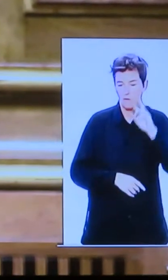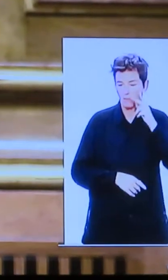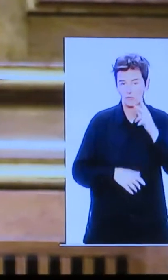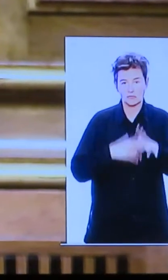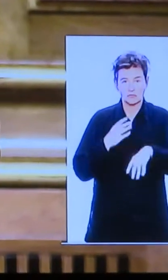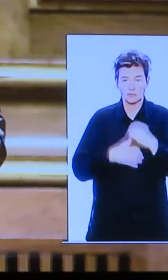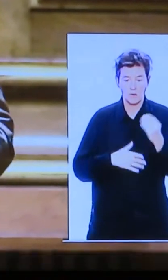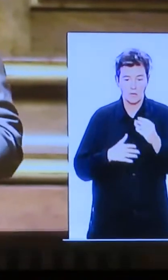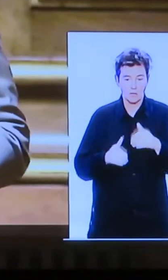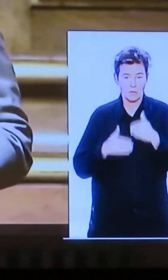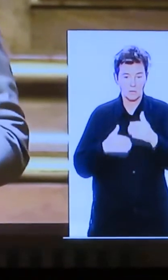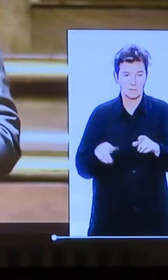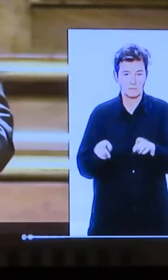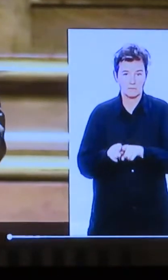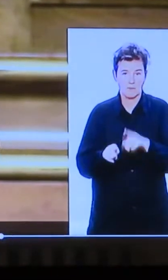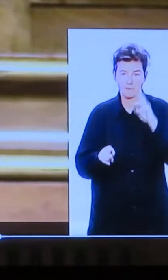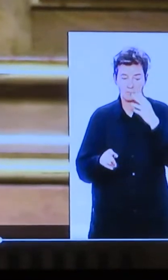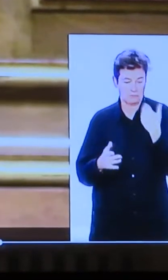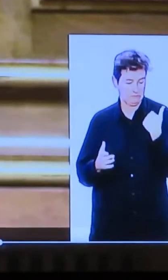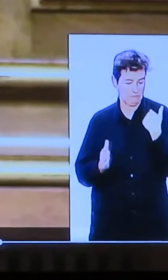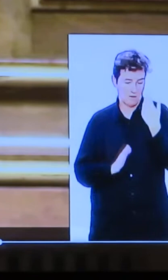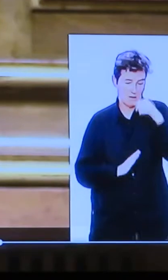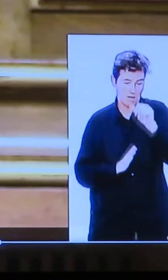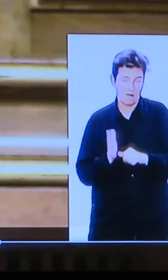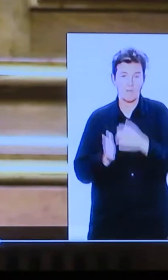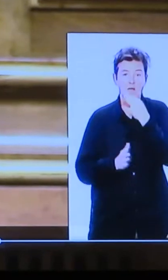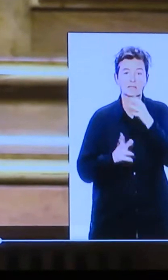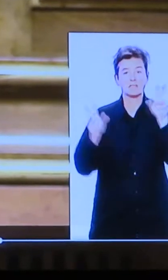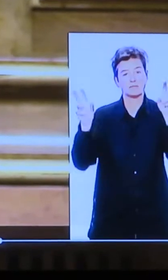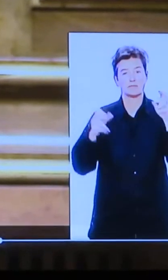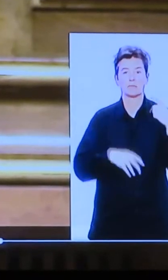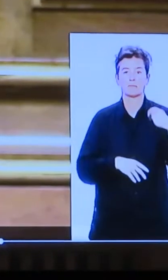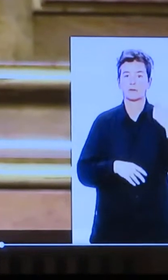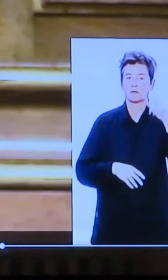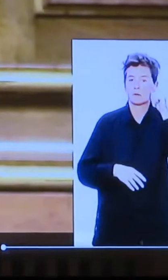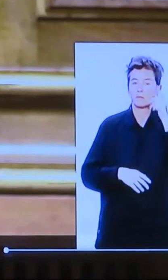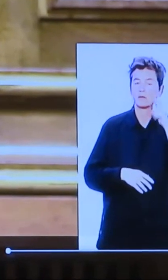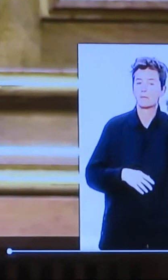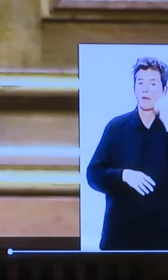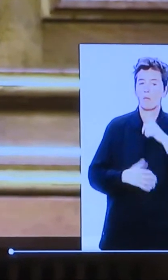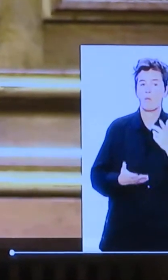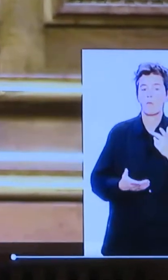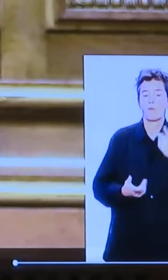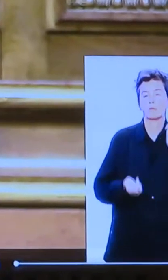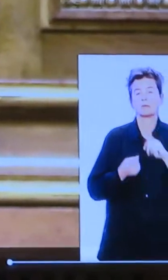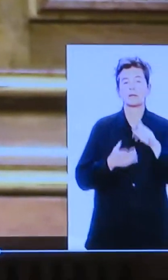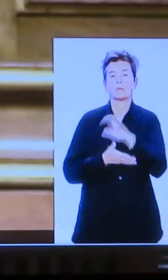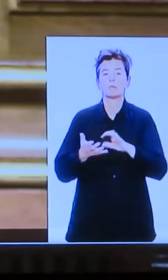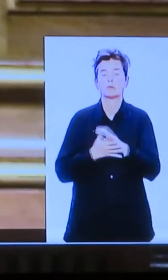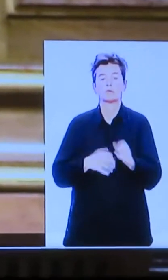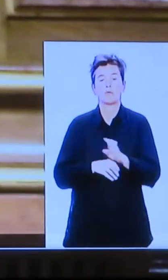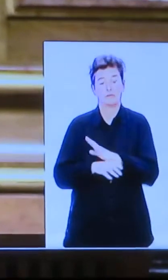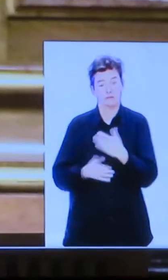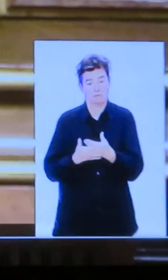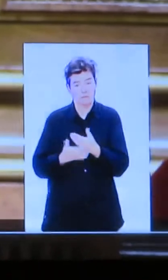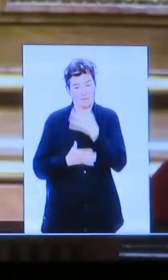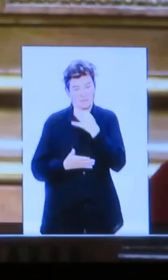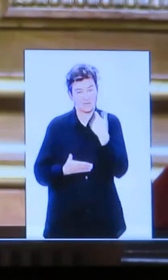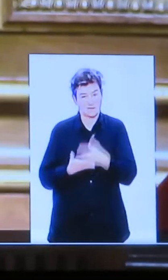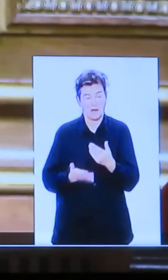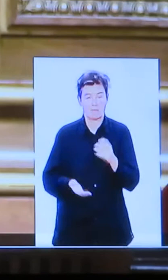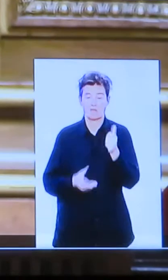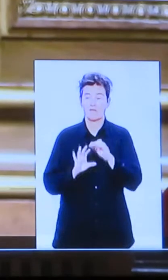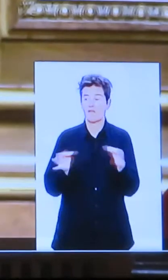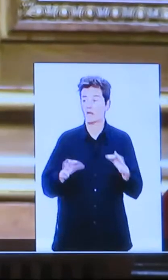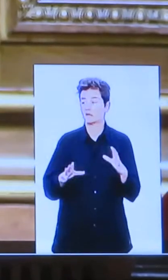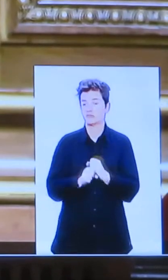sortie. Cette phrase a un mois, quasiment jour pour jour, et elle est du président de la République Emmanuel Macron à propos de la crise du Covid-19. En une phrase,